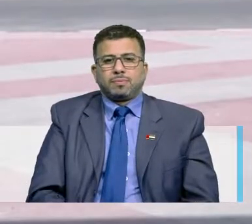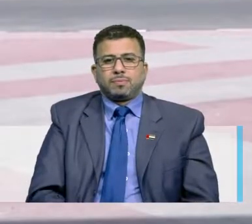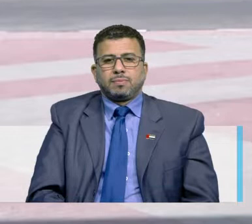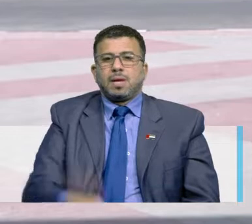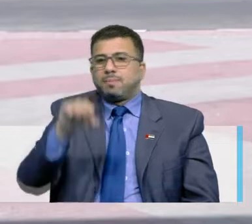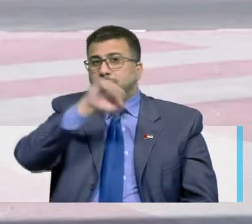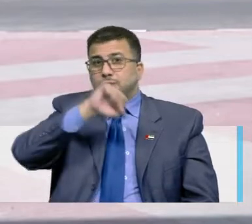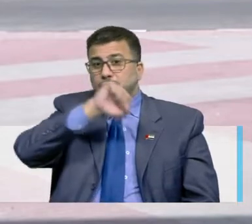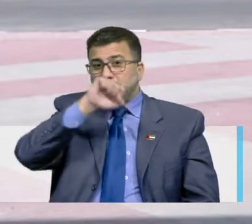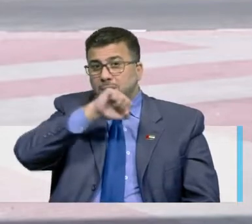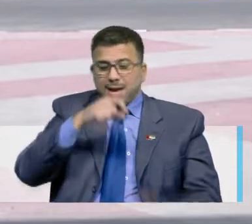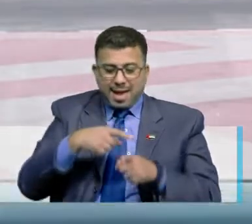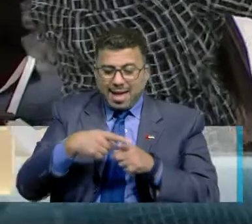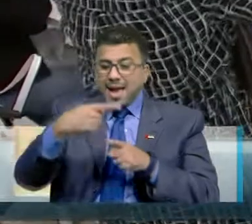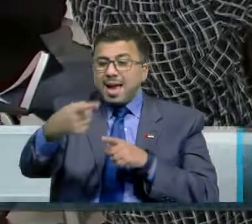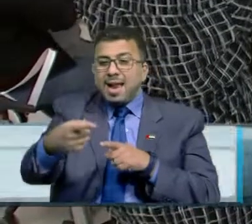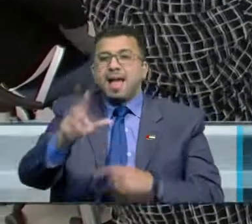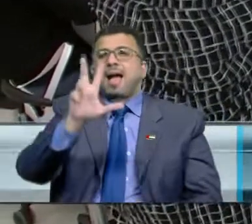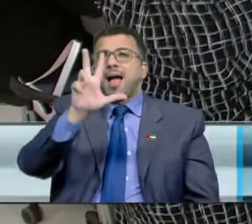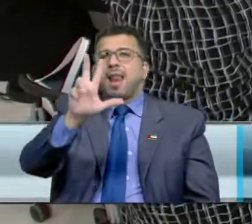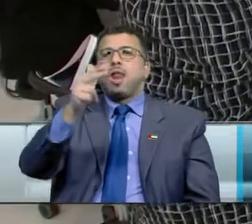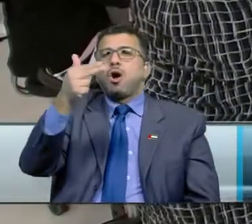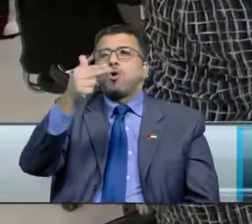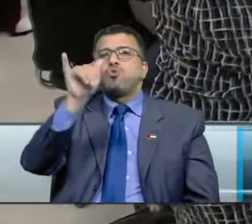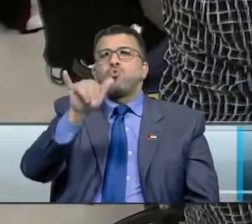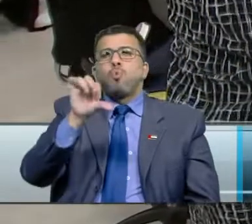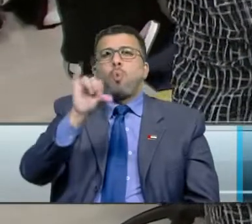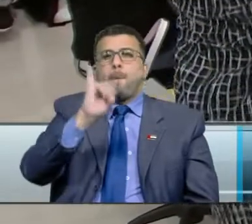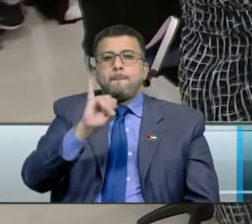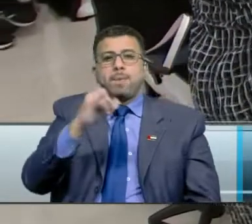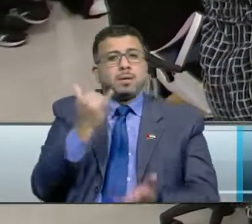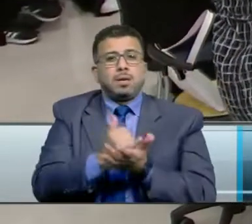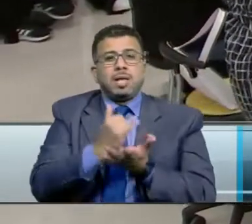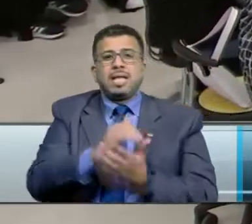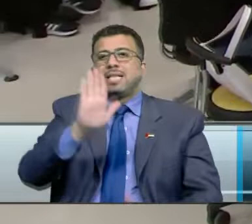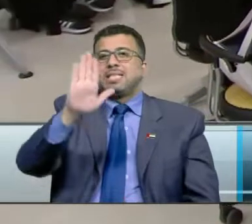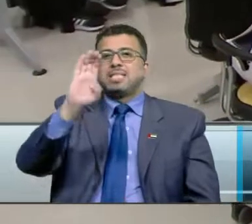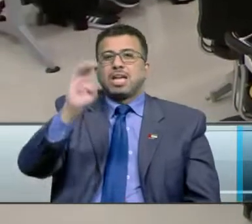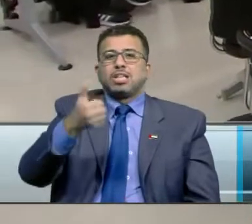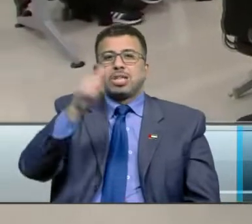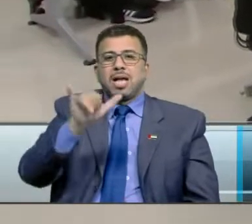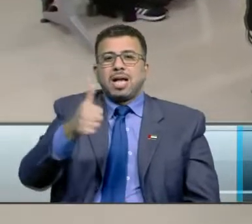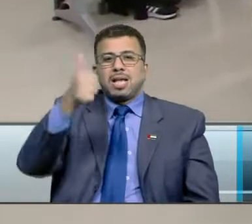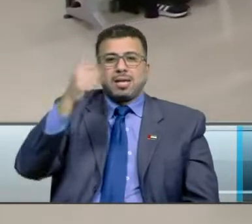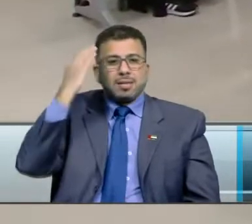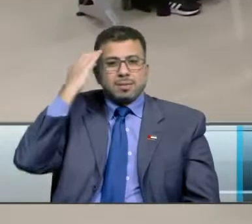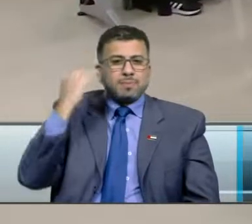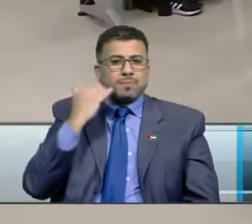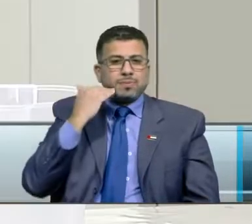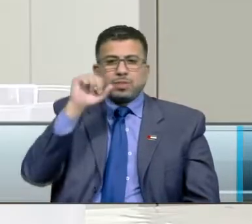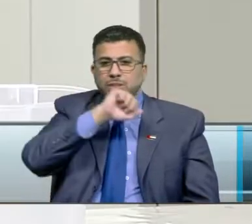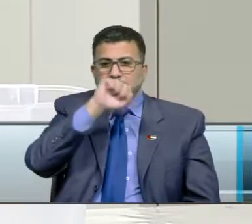من الشارقة إلى الغيوم، برنامج شتوي تحتضنه سجايا فتيات الشارقة